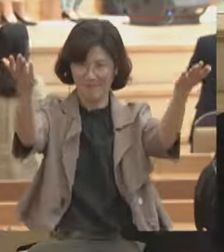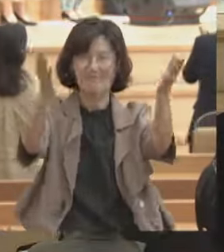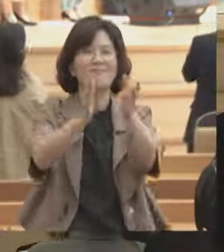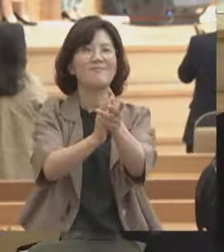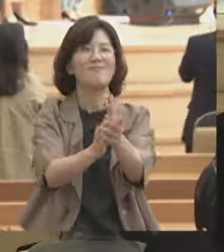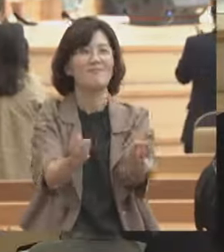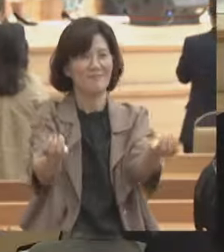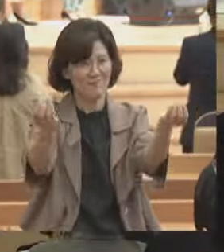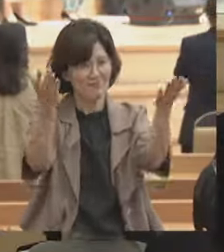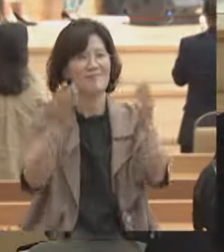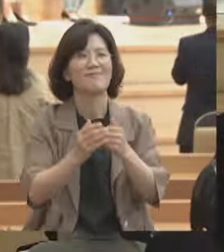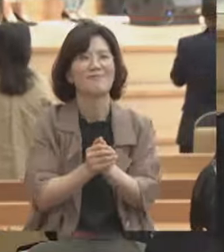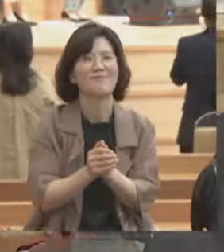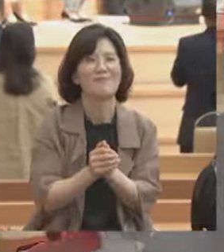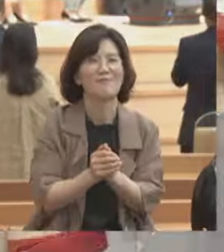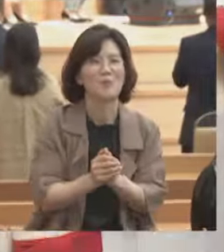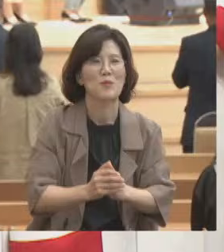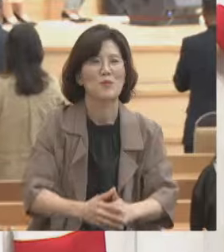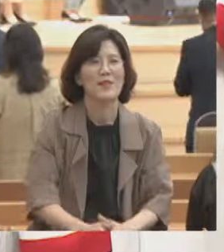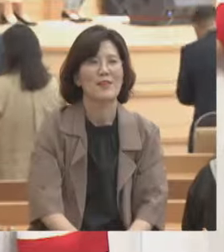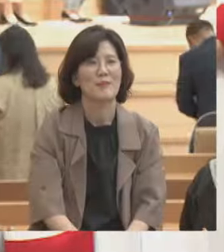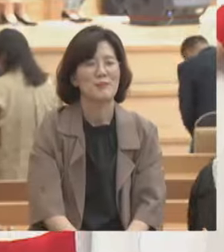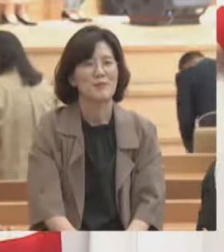할렐루야. 우리 자리에 앉겠습니다.